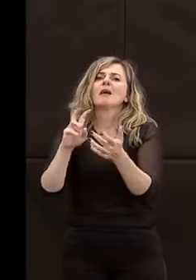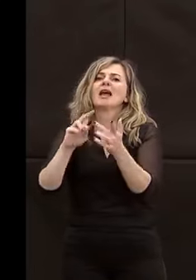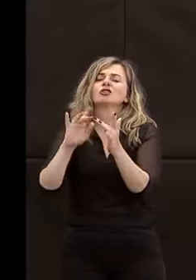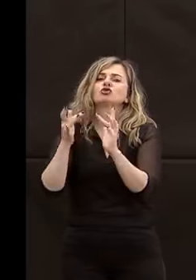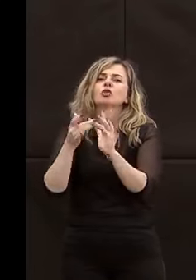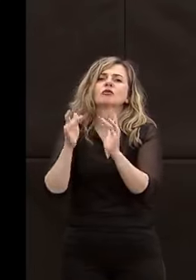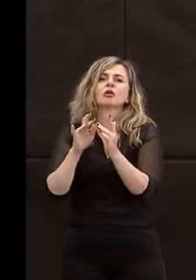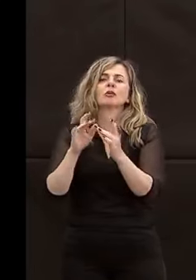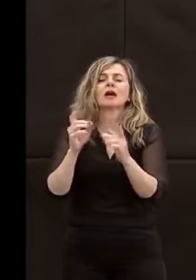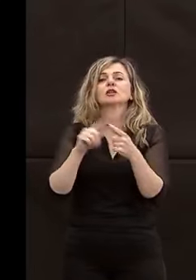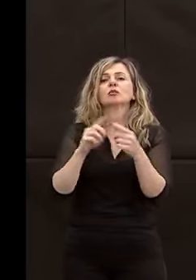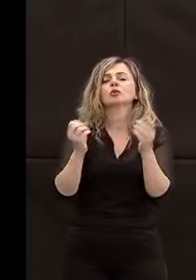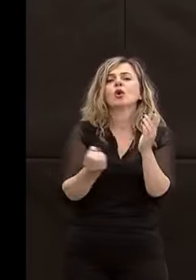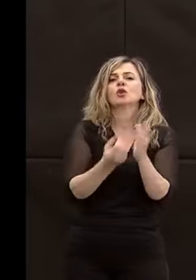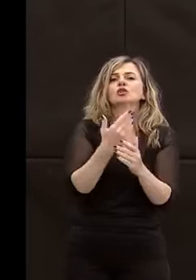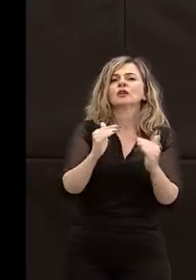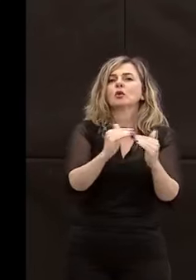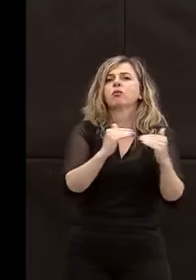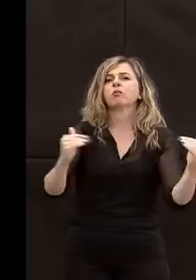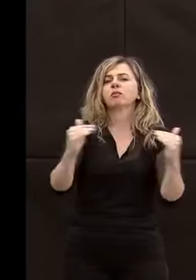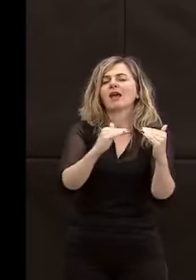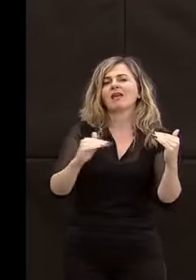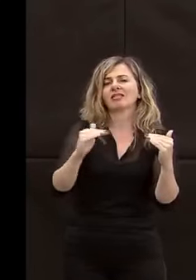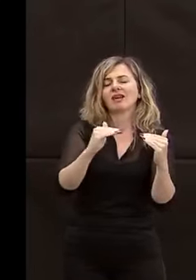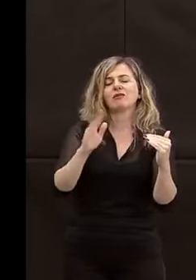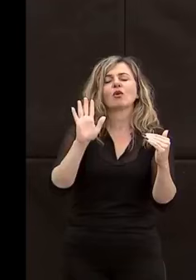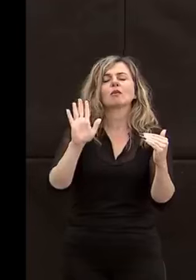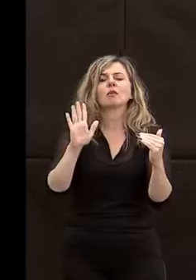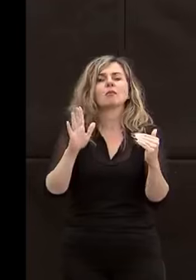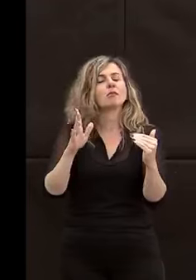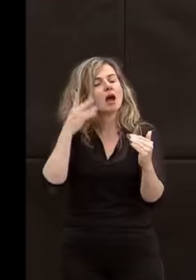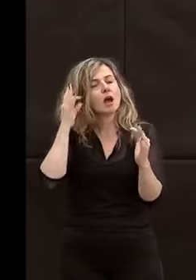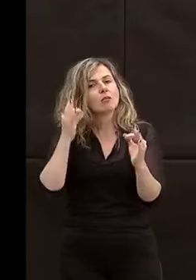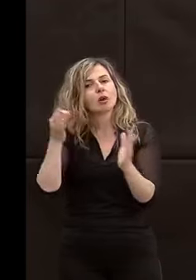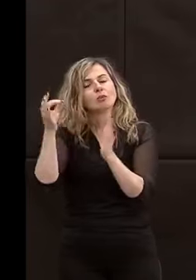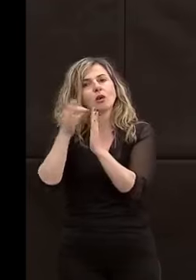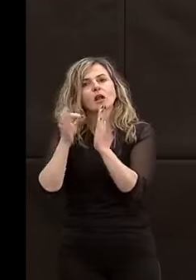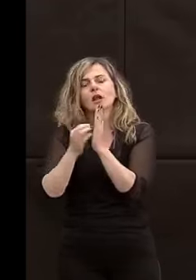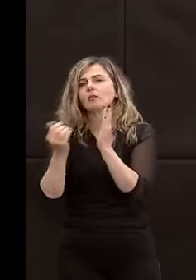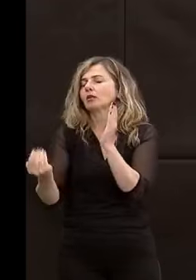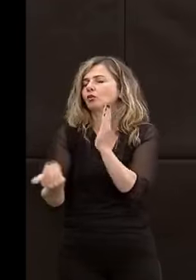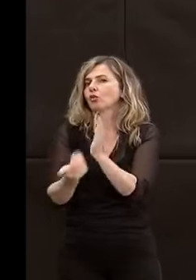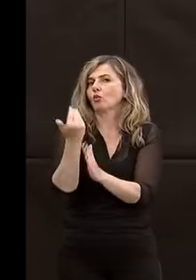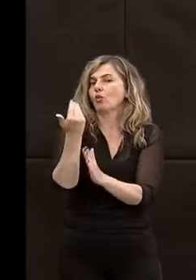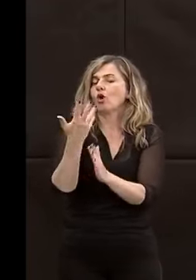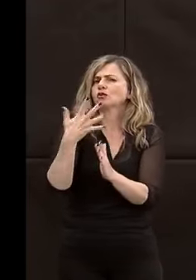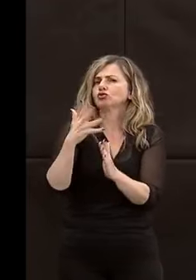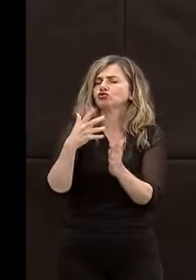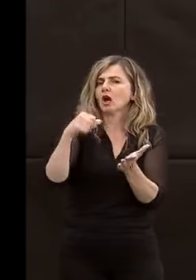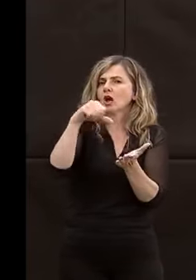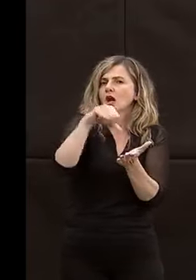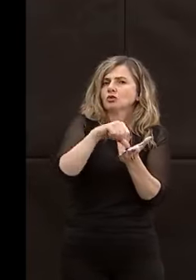piattaforme dopodiché l'elemento davvero innovativo che era già al centro di ragionamenti nelle scorse